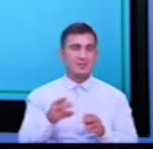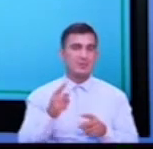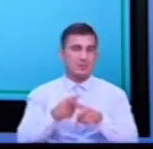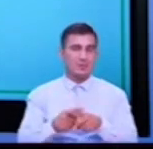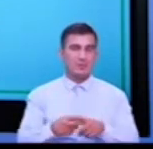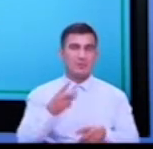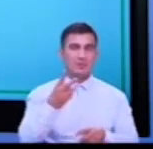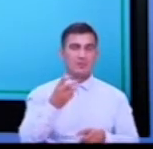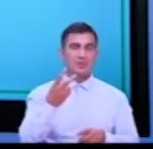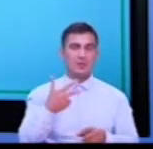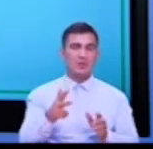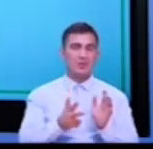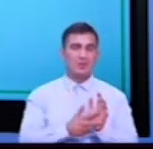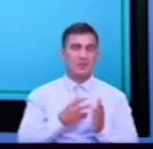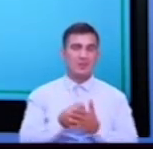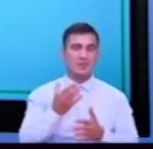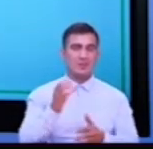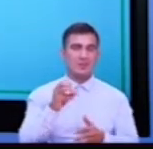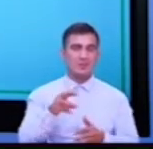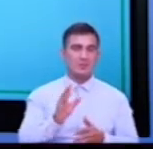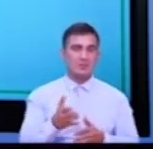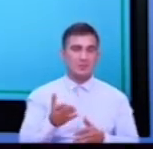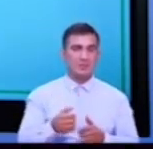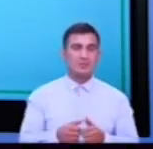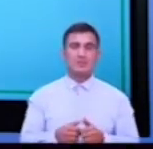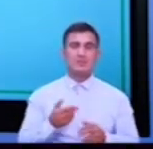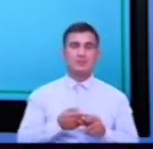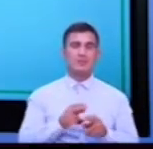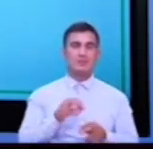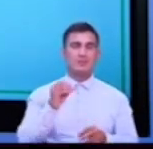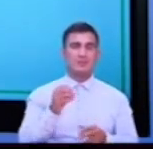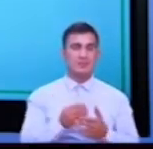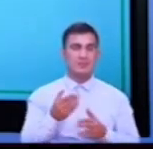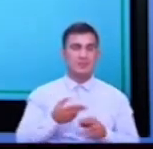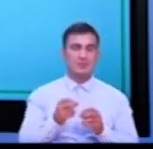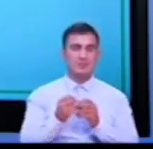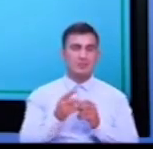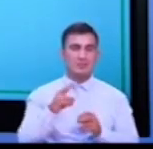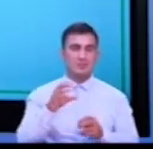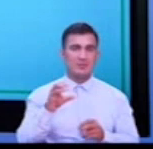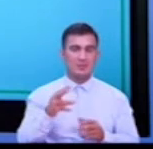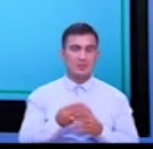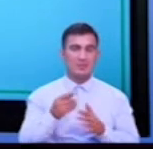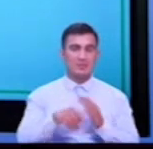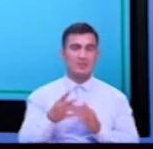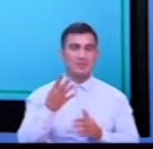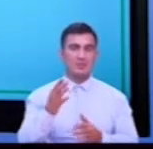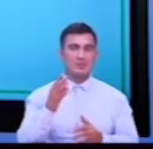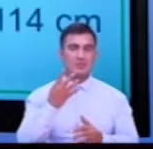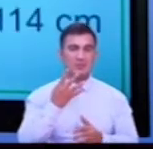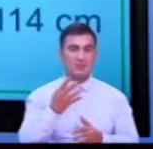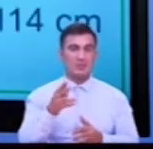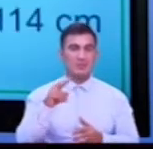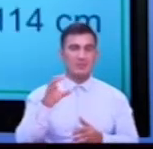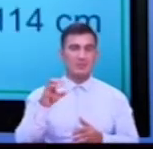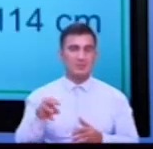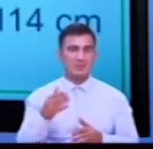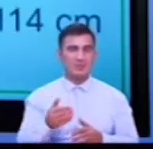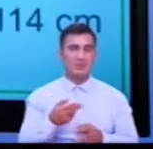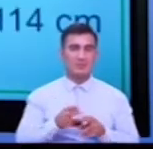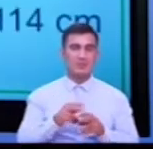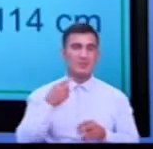qo'shsak 238 santimetr ekan. EC 11 desimetr 4 santimetr. 11